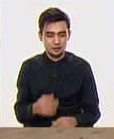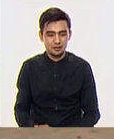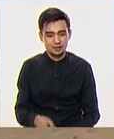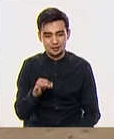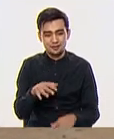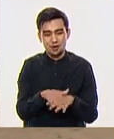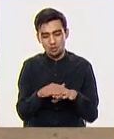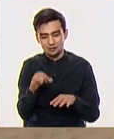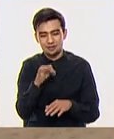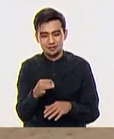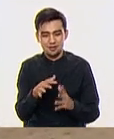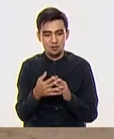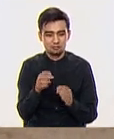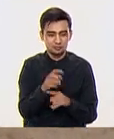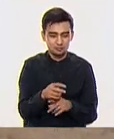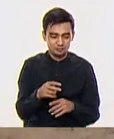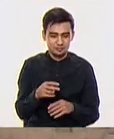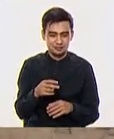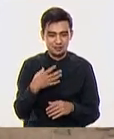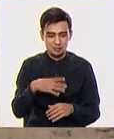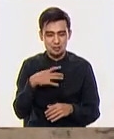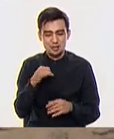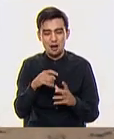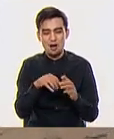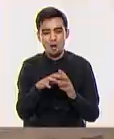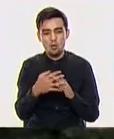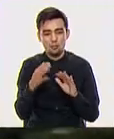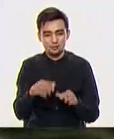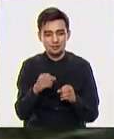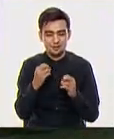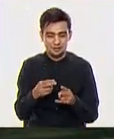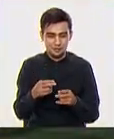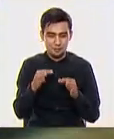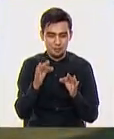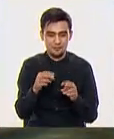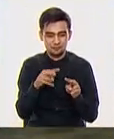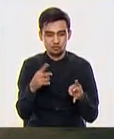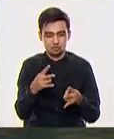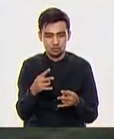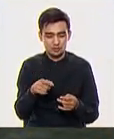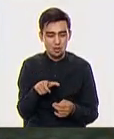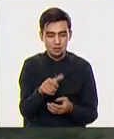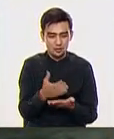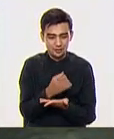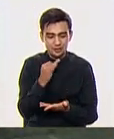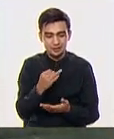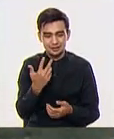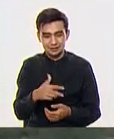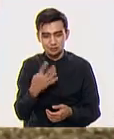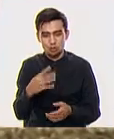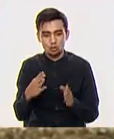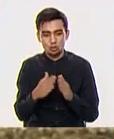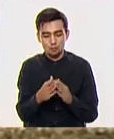қаладағы халықта ауылға апарамын деп әуре болғанша, ең әуелі ауылдағы қазақты ұстап қалу жолын қарастыру керек дейді. Ол үшін 30-40